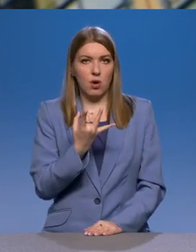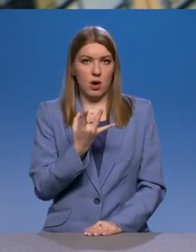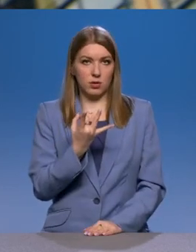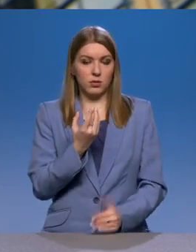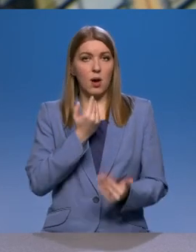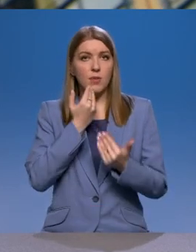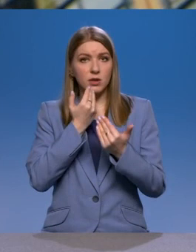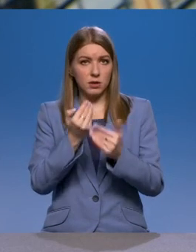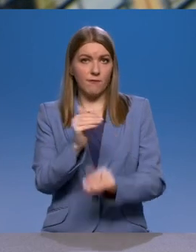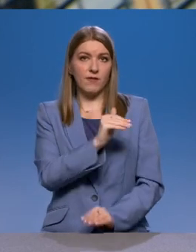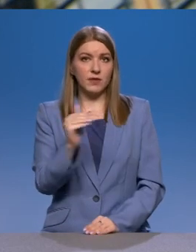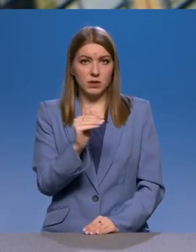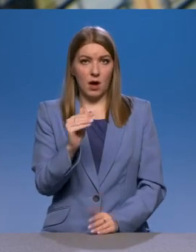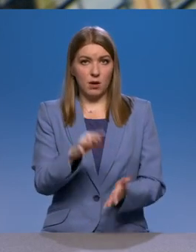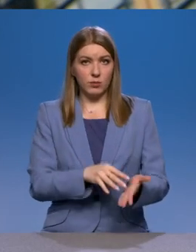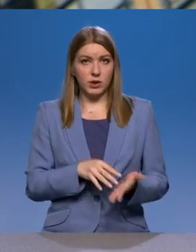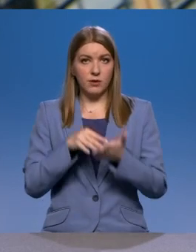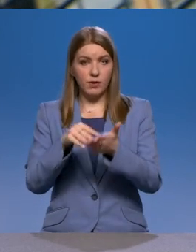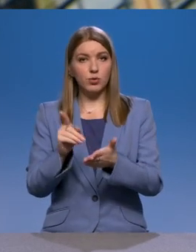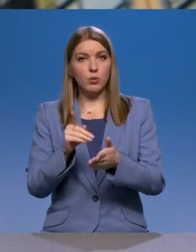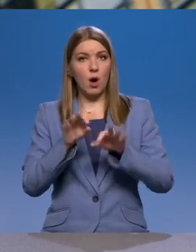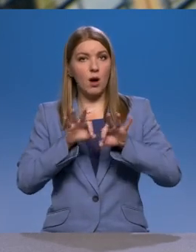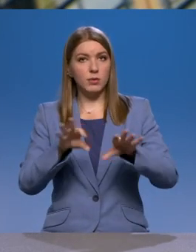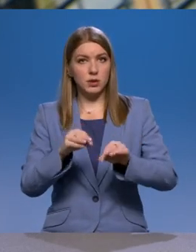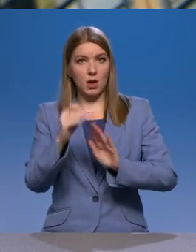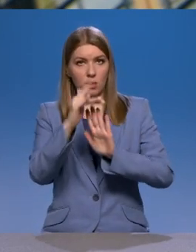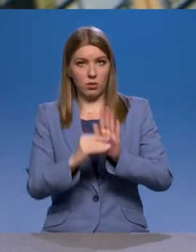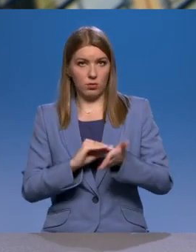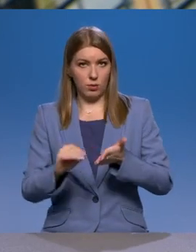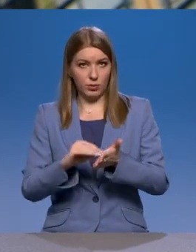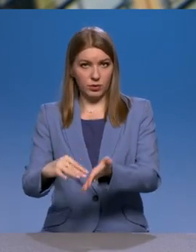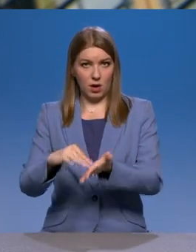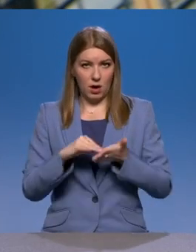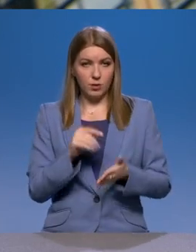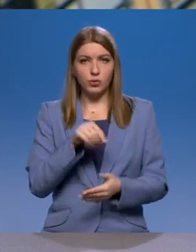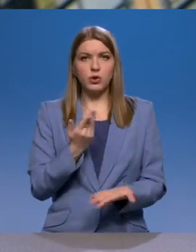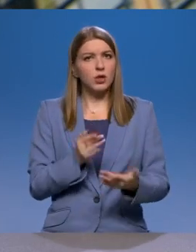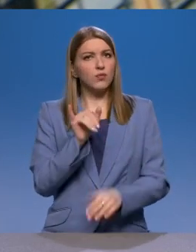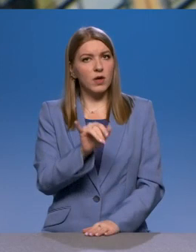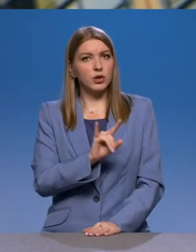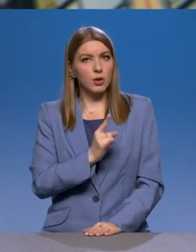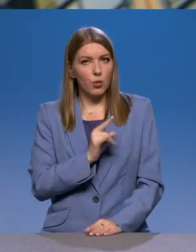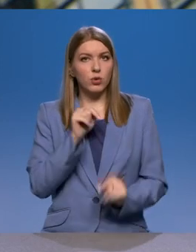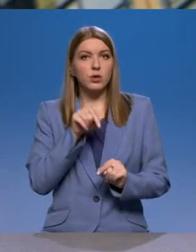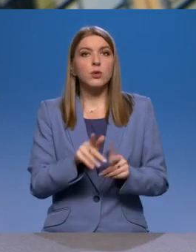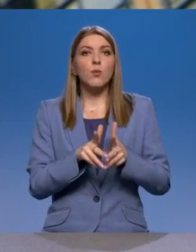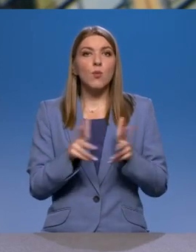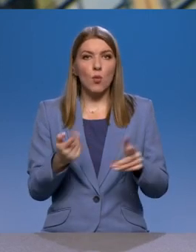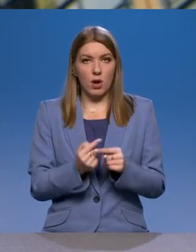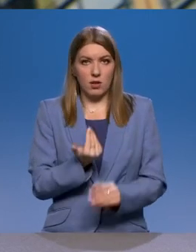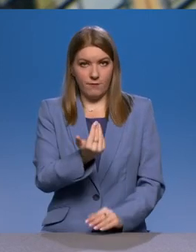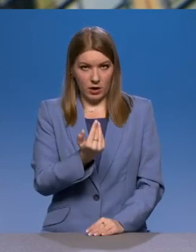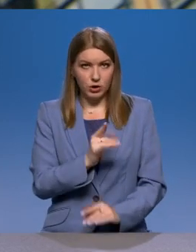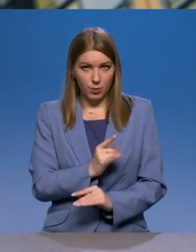обратиться с официальным заявлением, чтобы вам дали разъяснение, потому что мне вообще не совсем понятно. Если у вас ребенок, тем более это ваш ребенок,